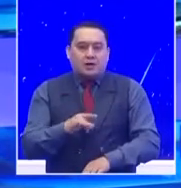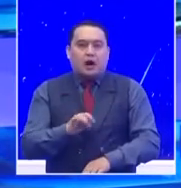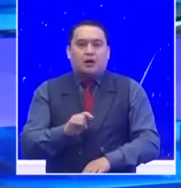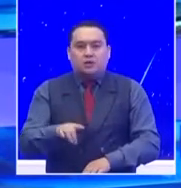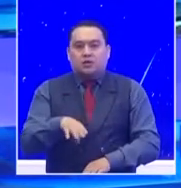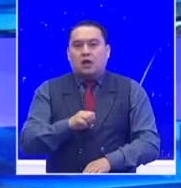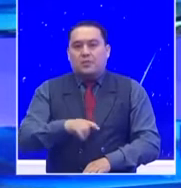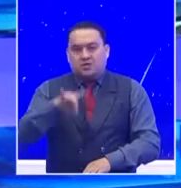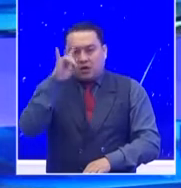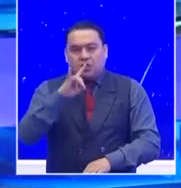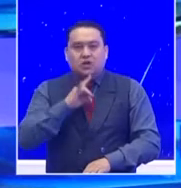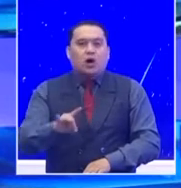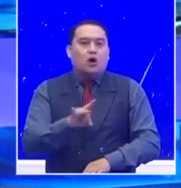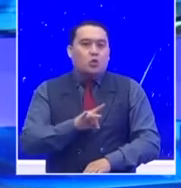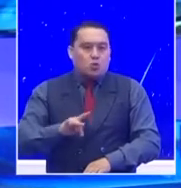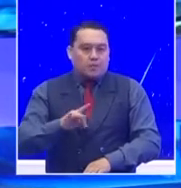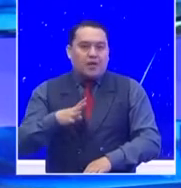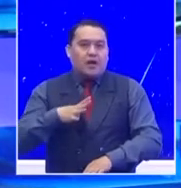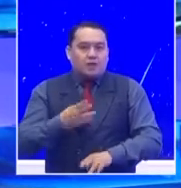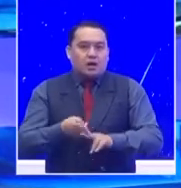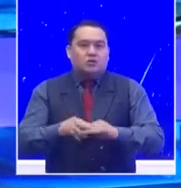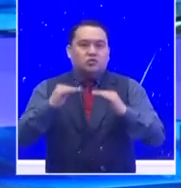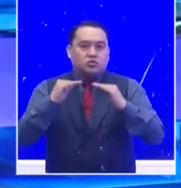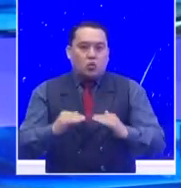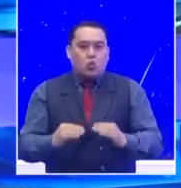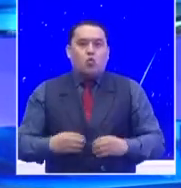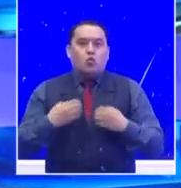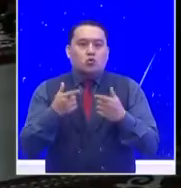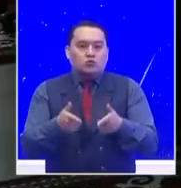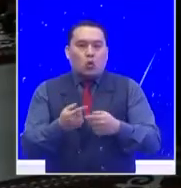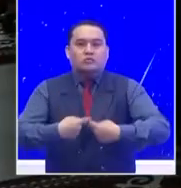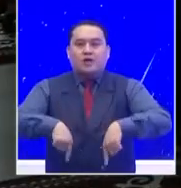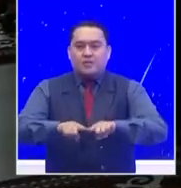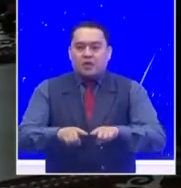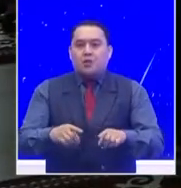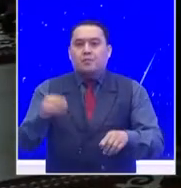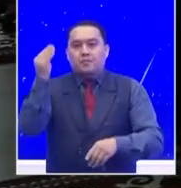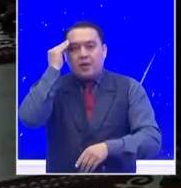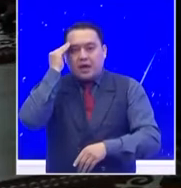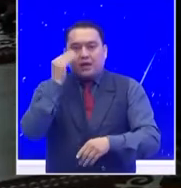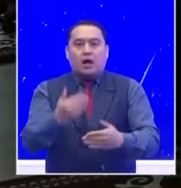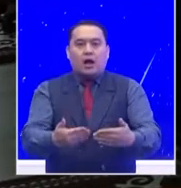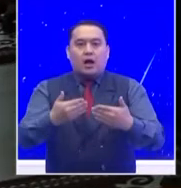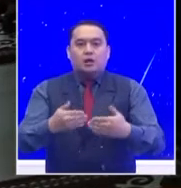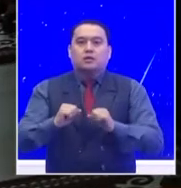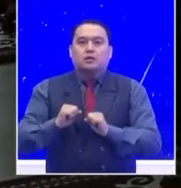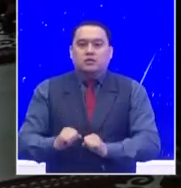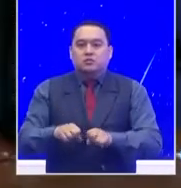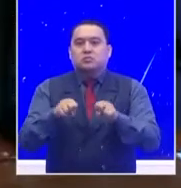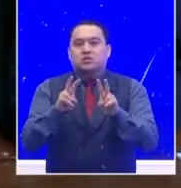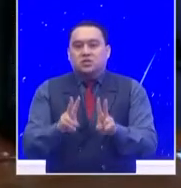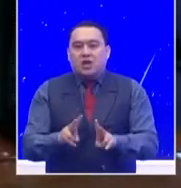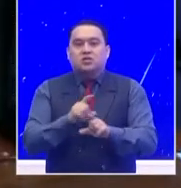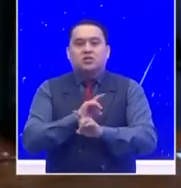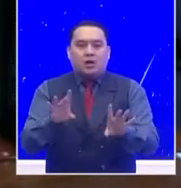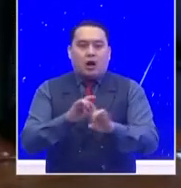Карасайский, Талгарский и Ембекши-Казахский районы. Для снижения угрозы ведомственными органами принят ряд мер, рассказали специалисты на